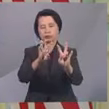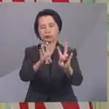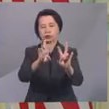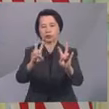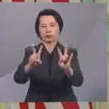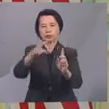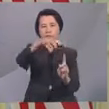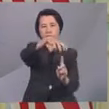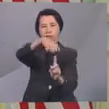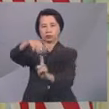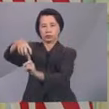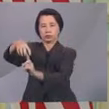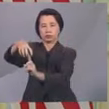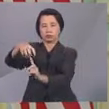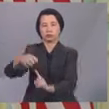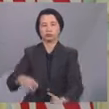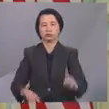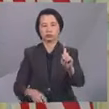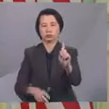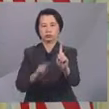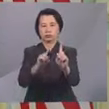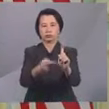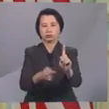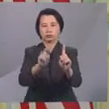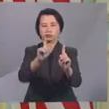742 penjaja,